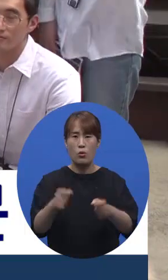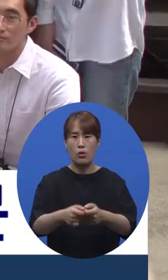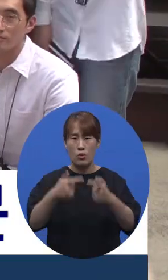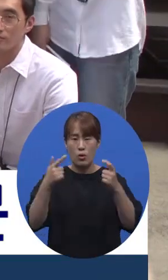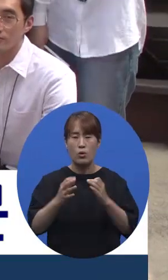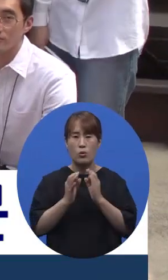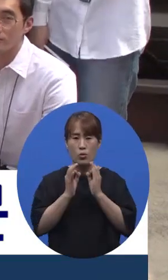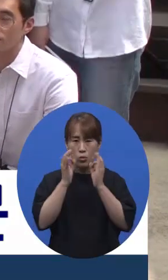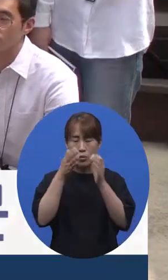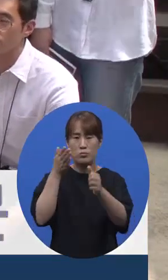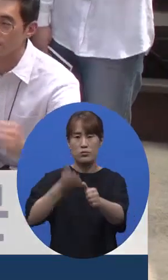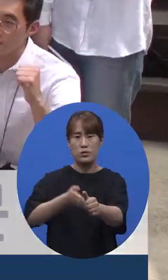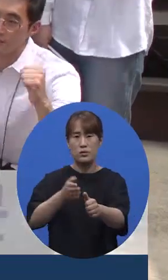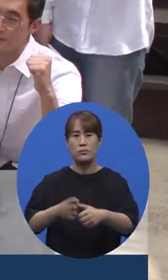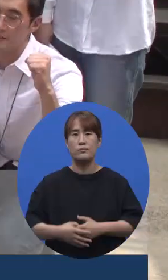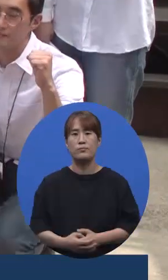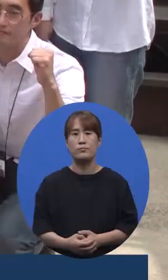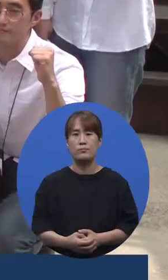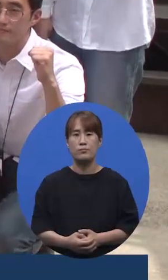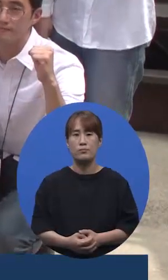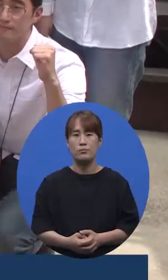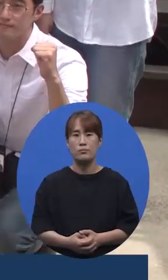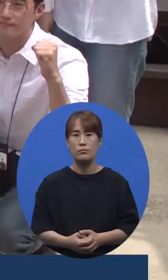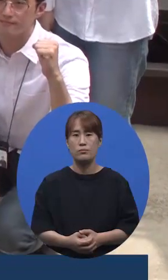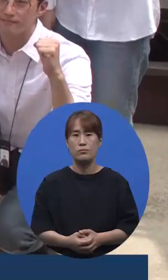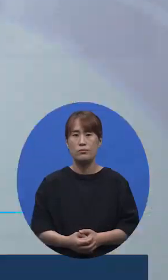일자리 확대에 힘써 줄 것을 강조했습니다